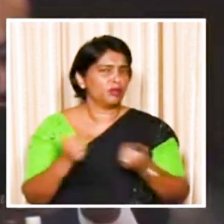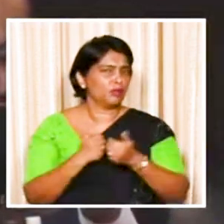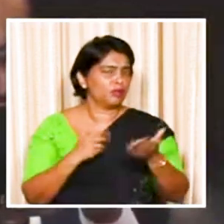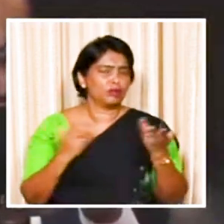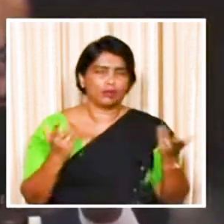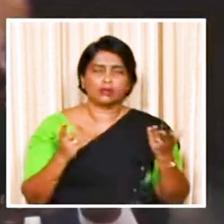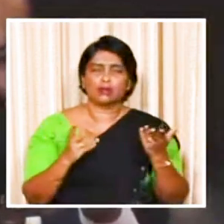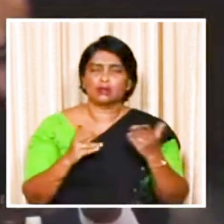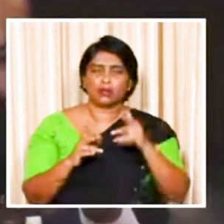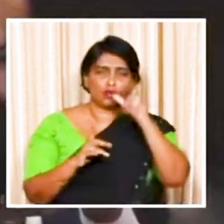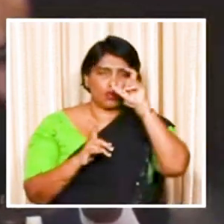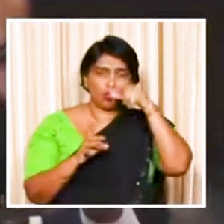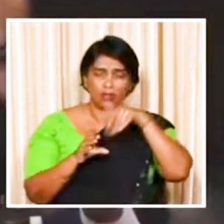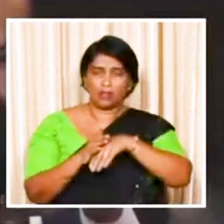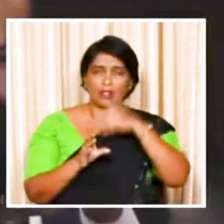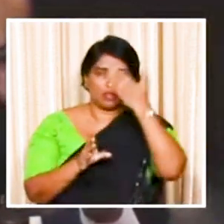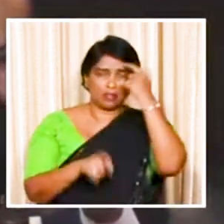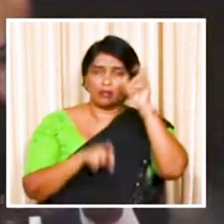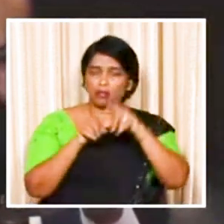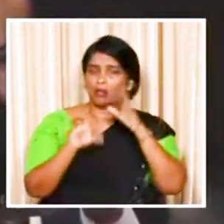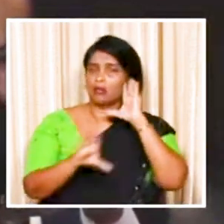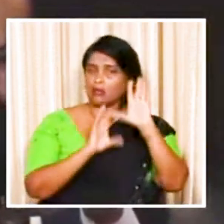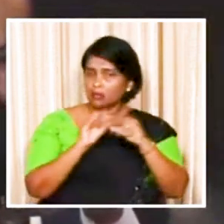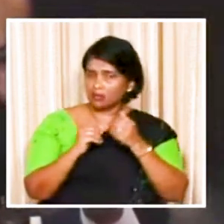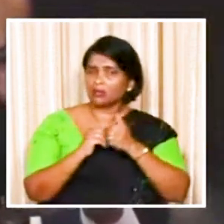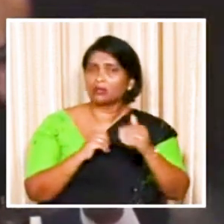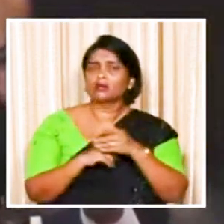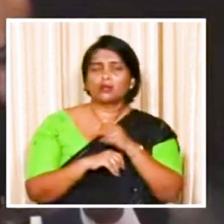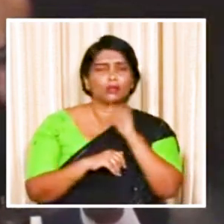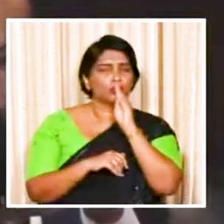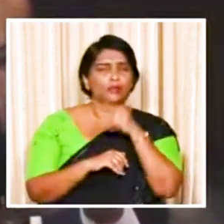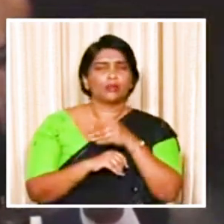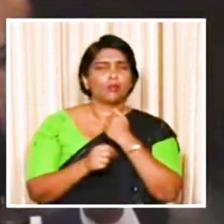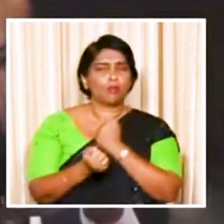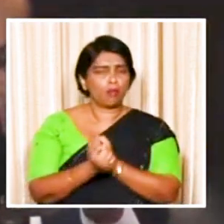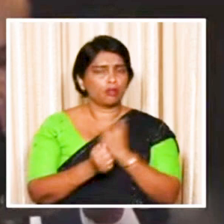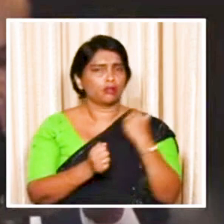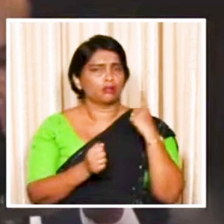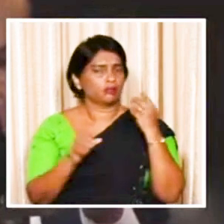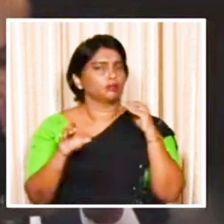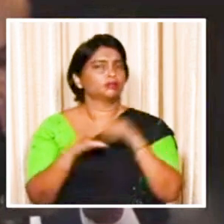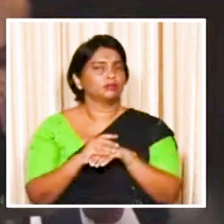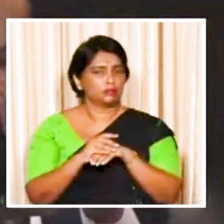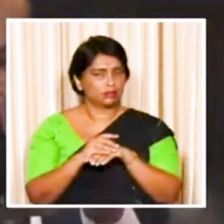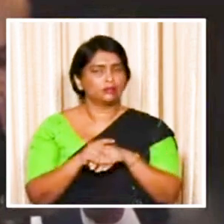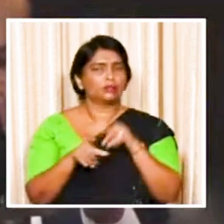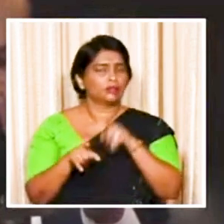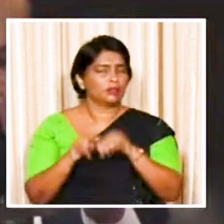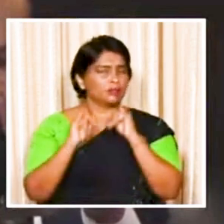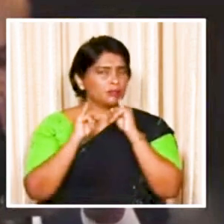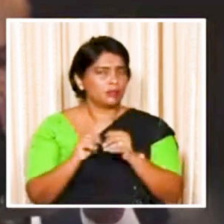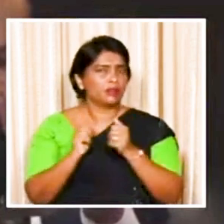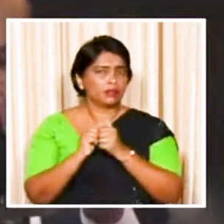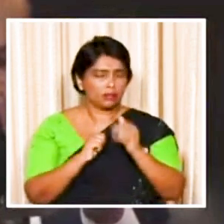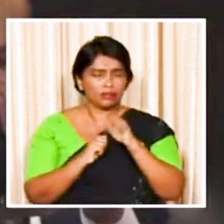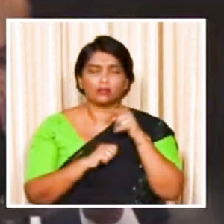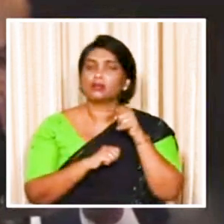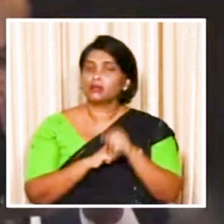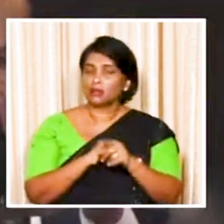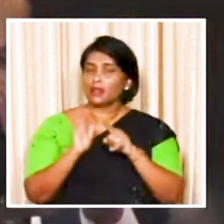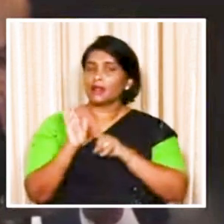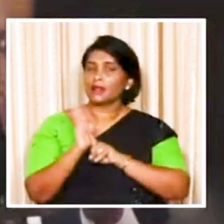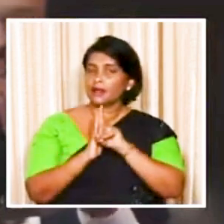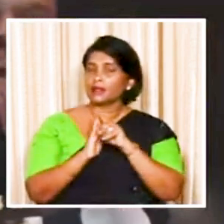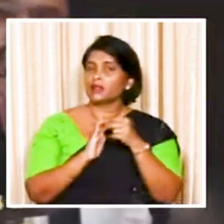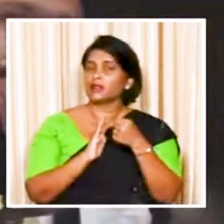தமிழர்களுடைய விவரங்களை கேட்கிறீர்கள், போலீசாரை கொண்டு இராணுவத்தினரை கொண்டு கேட்கிறீர்கள், வடபகுதியில் இருக்கிற இளைஞர்களையும் கிழக்கு பகுதியில் கைது